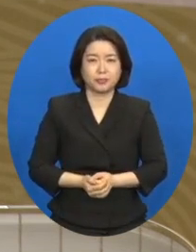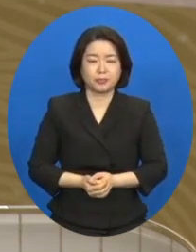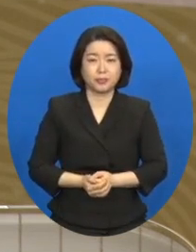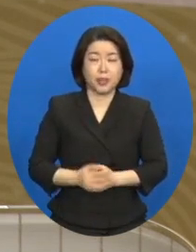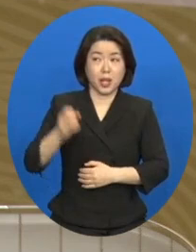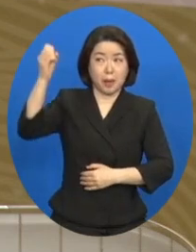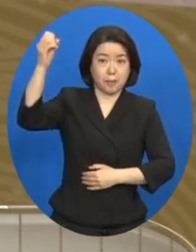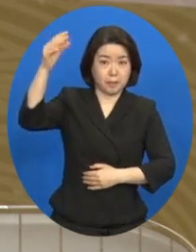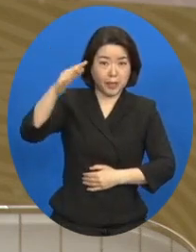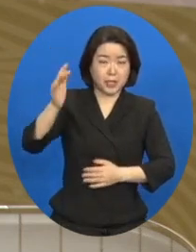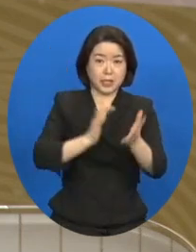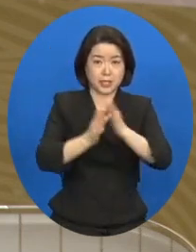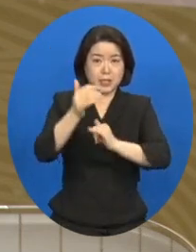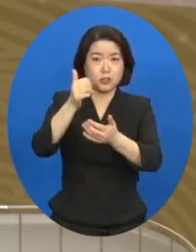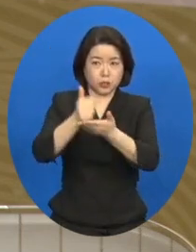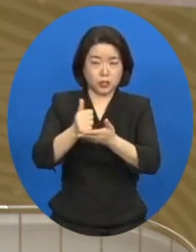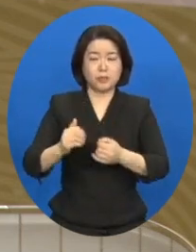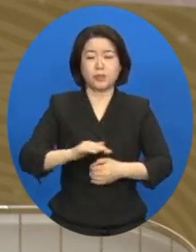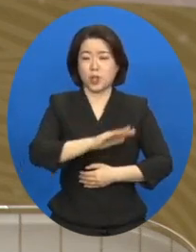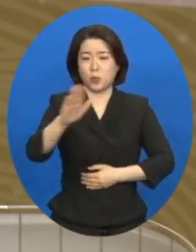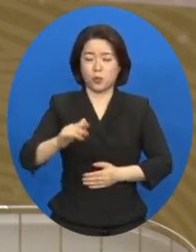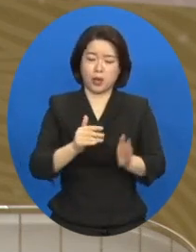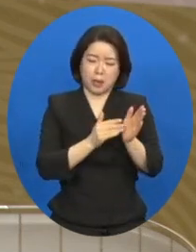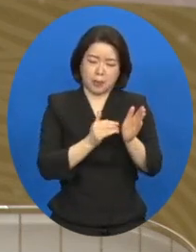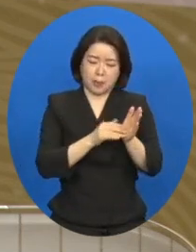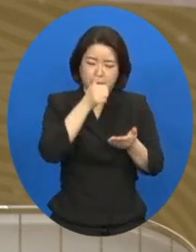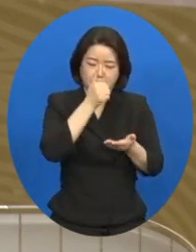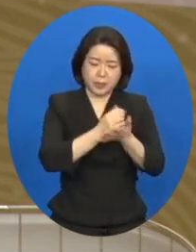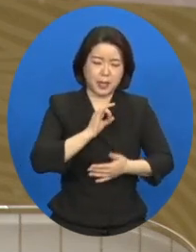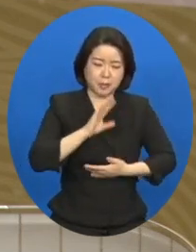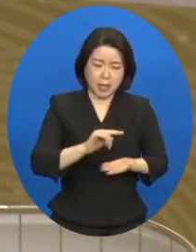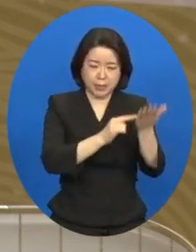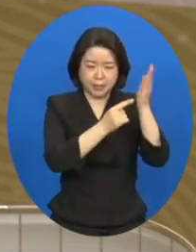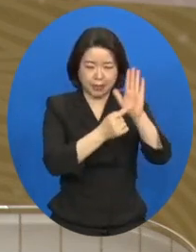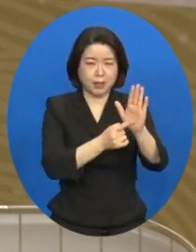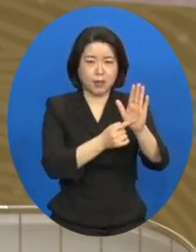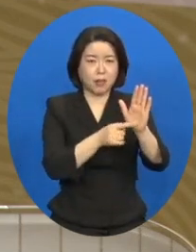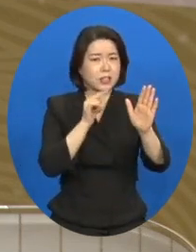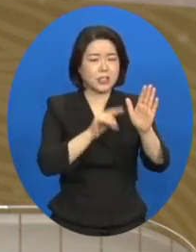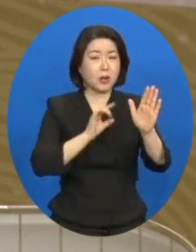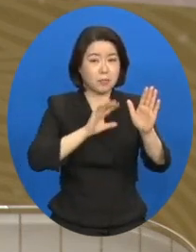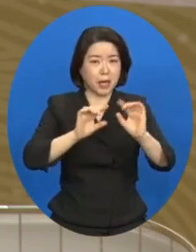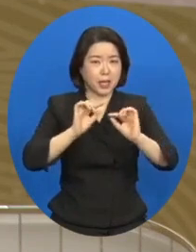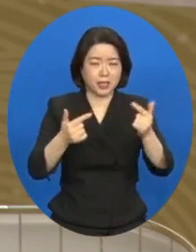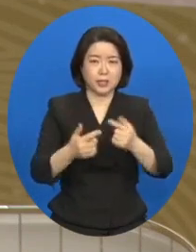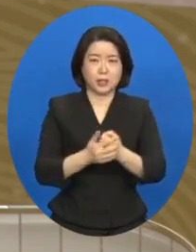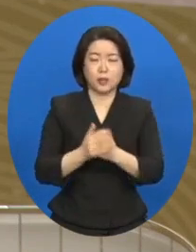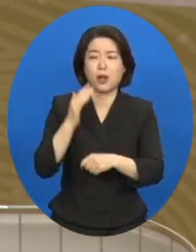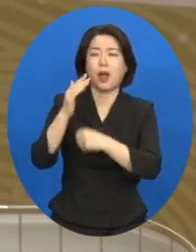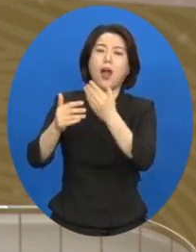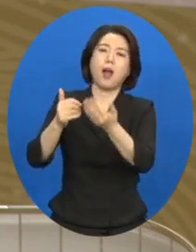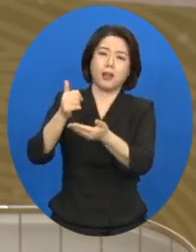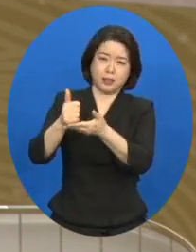빛이신 예수님이 우리의 은밀한 죄만 드러내는 게 아닙니다.